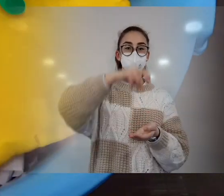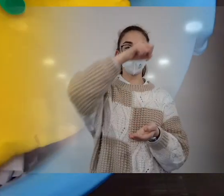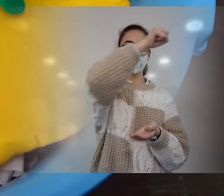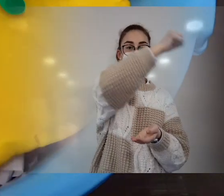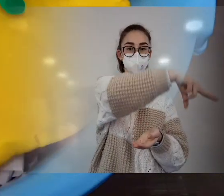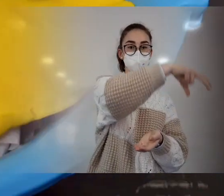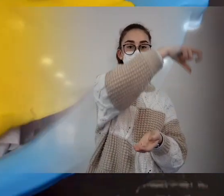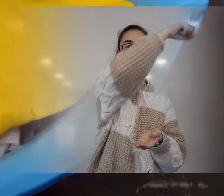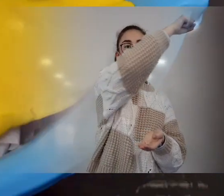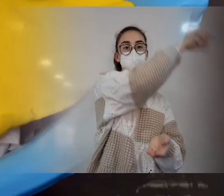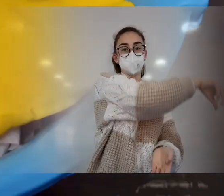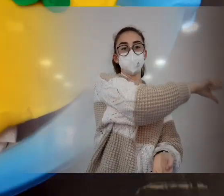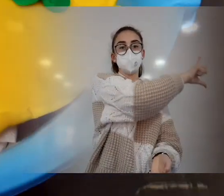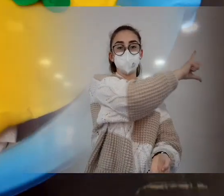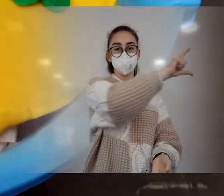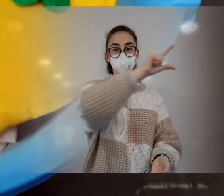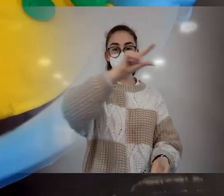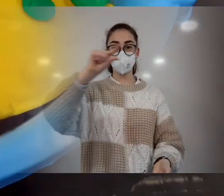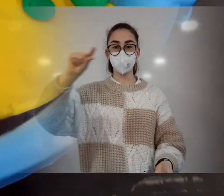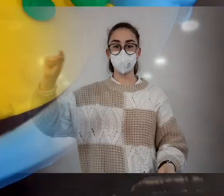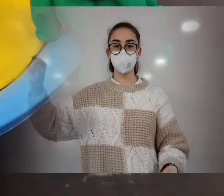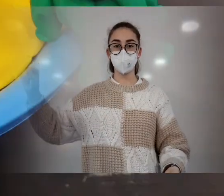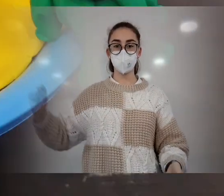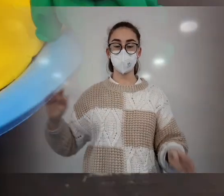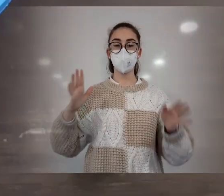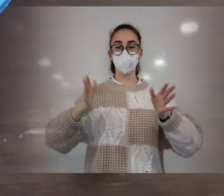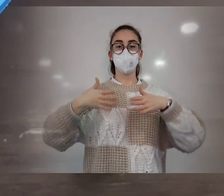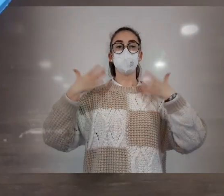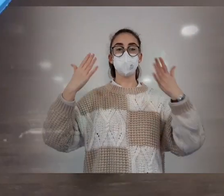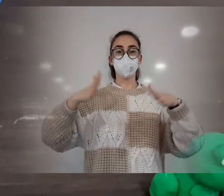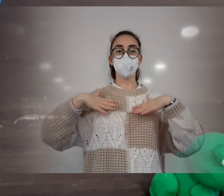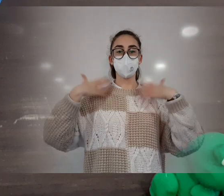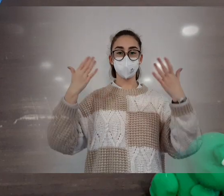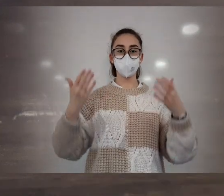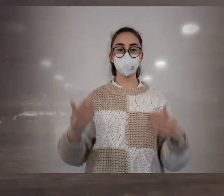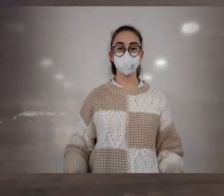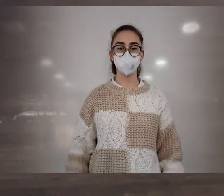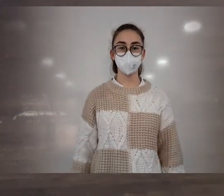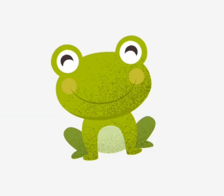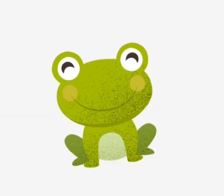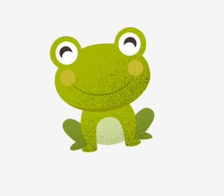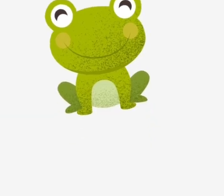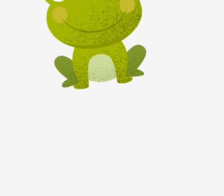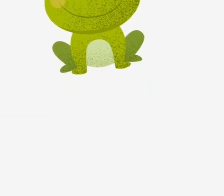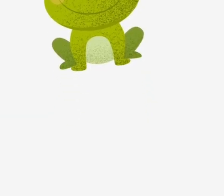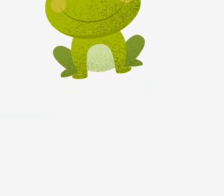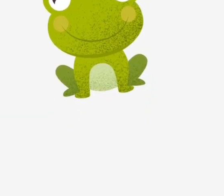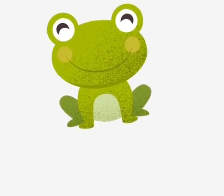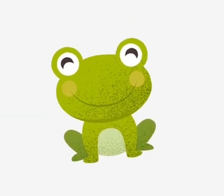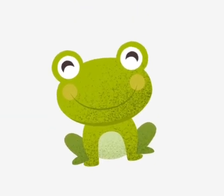patinant, va arribar fins a la vora del recipient. Des d'allà va poder tornar a casa raucant alegrement.